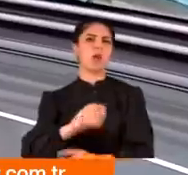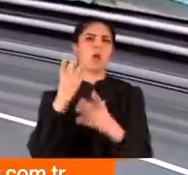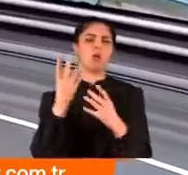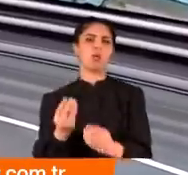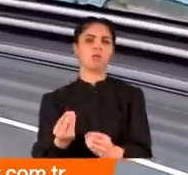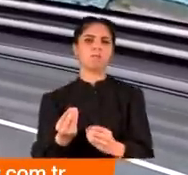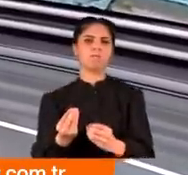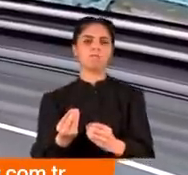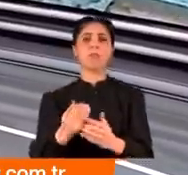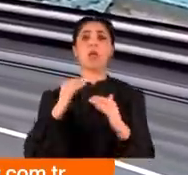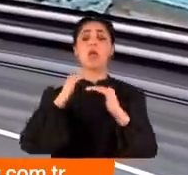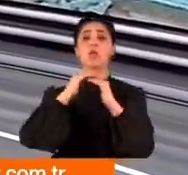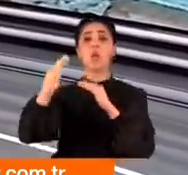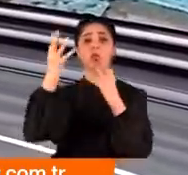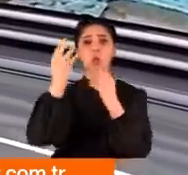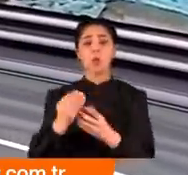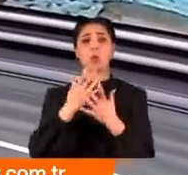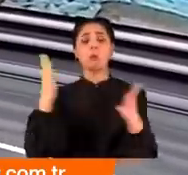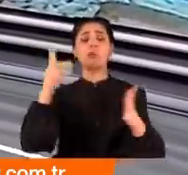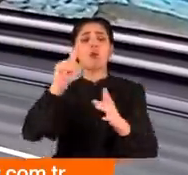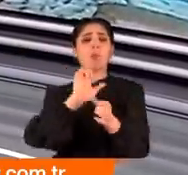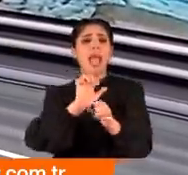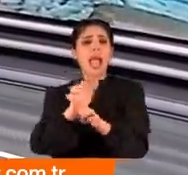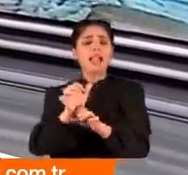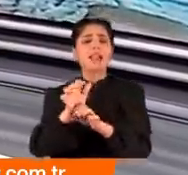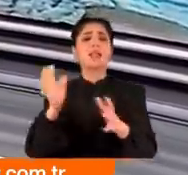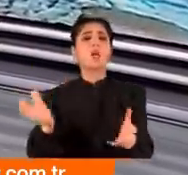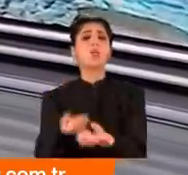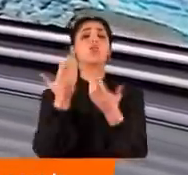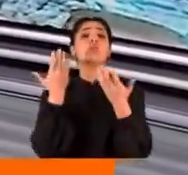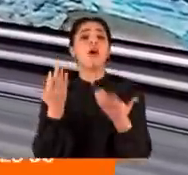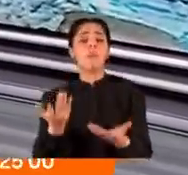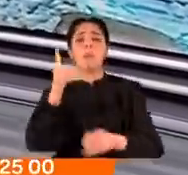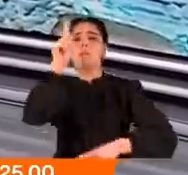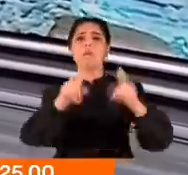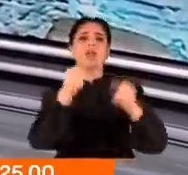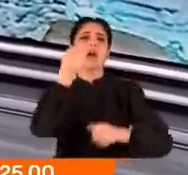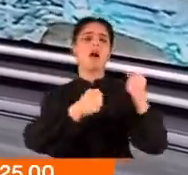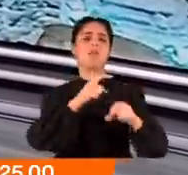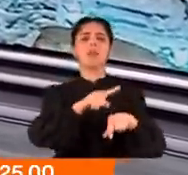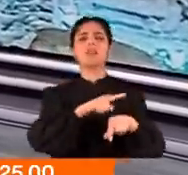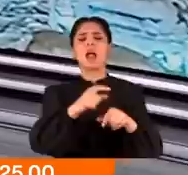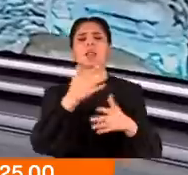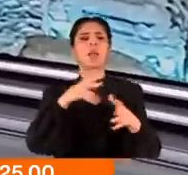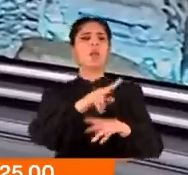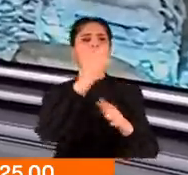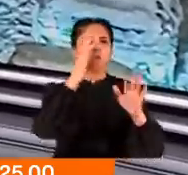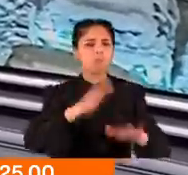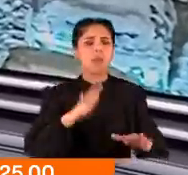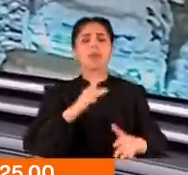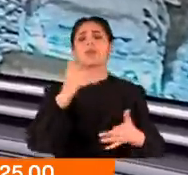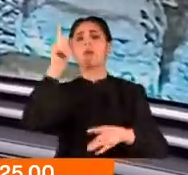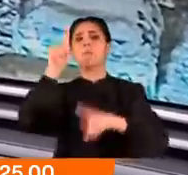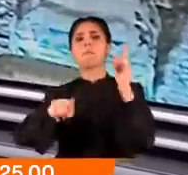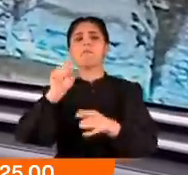oldu. Kitlesel olarak büyük bir felaketin eşiğinden dönmedik belki ama arabasıyla saatlerce yolda kalanlar, kara saplanıp buz